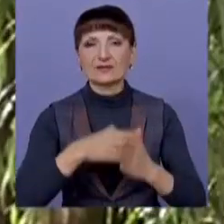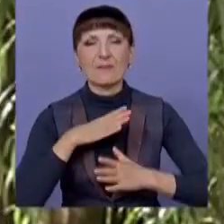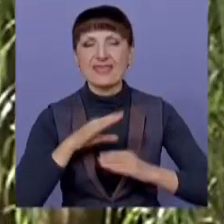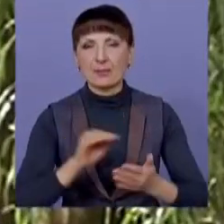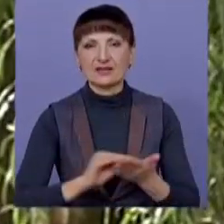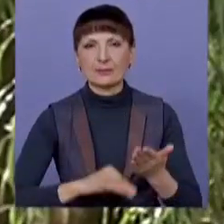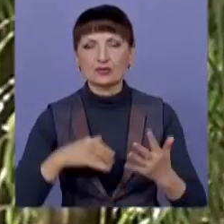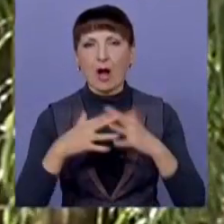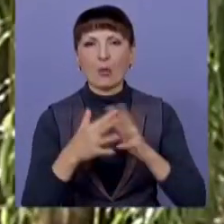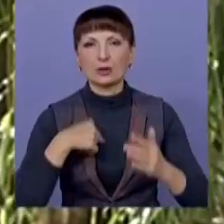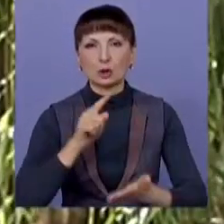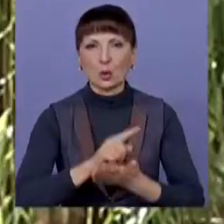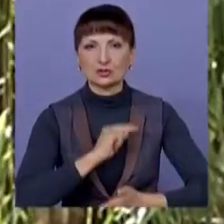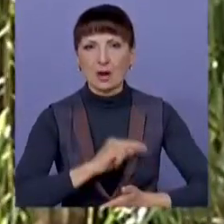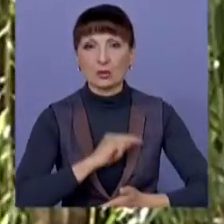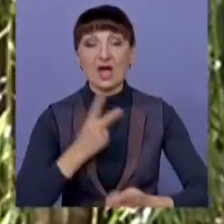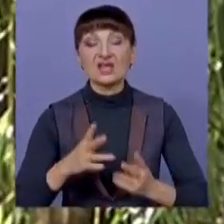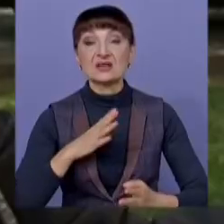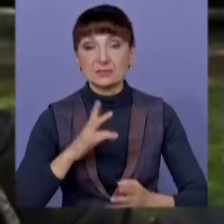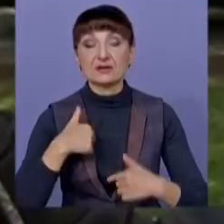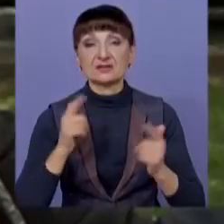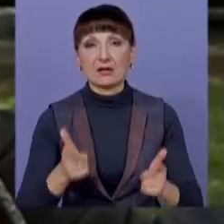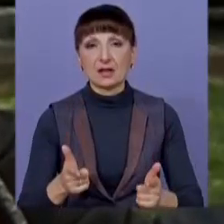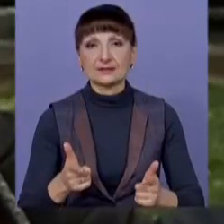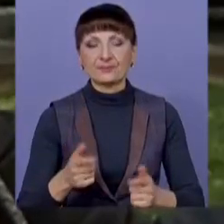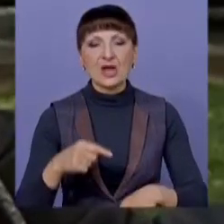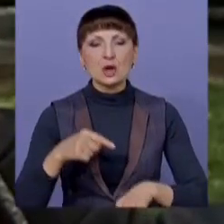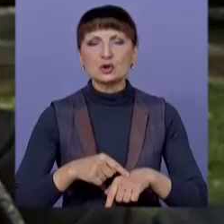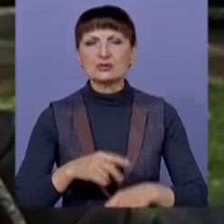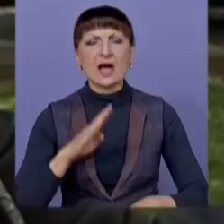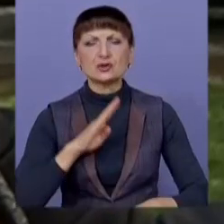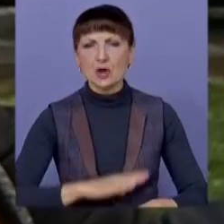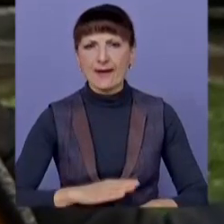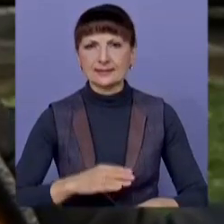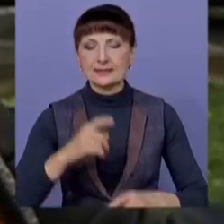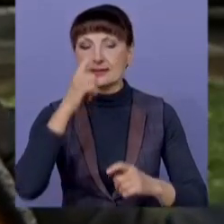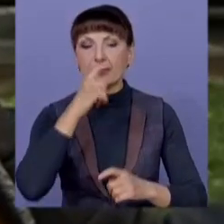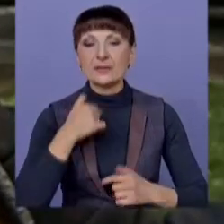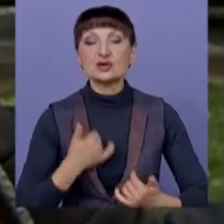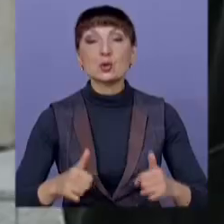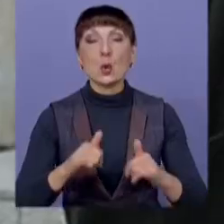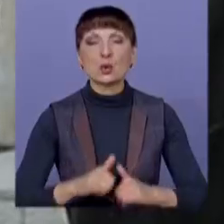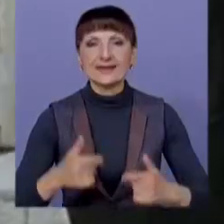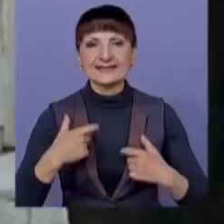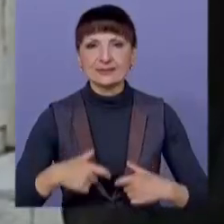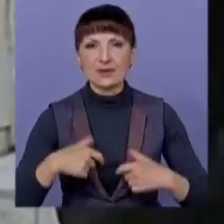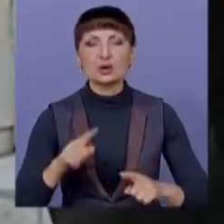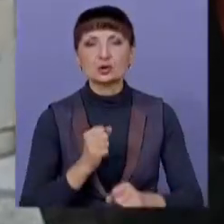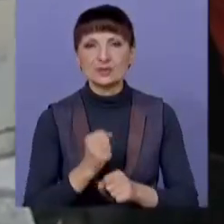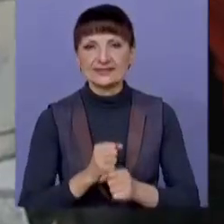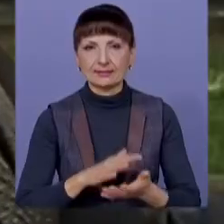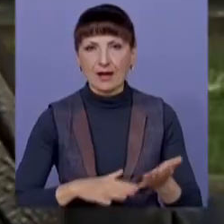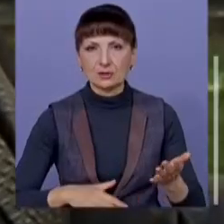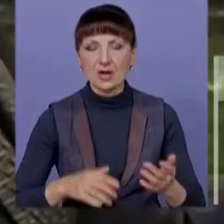был бы договор, я пошел бы спокойно, без проблем. Чувство отчаянности, не понимаешь, куда сейчас себя деть и что делать. Мы